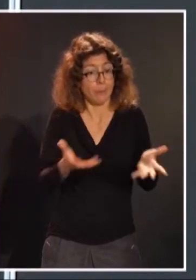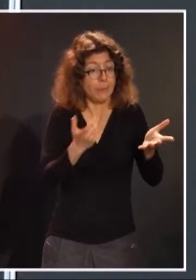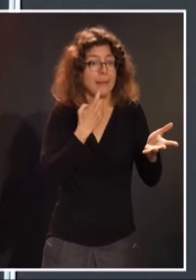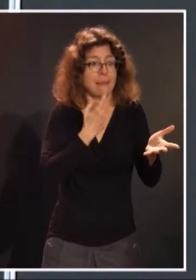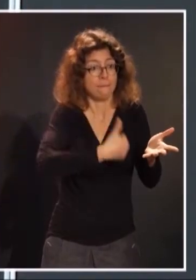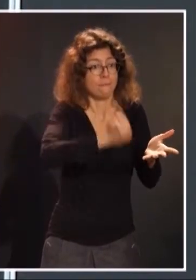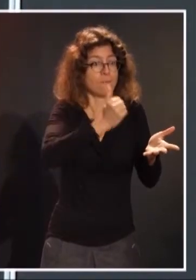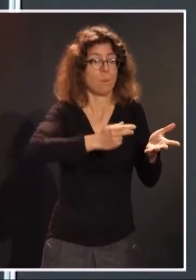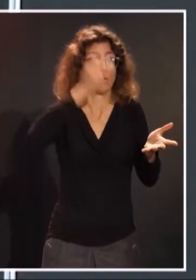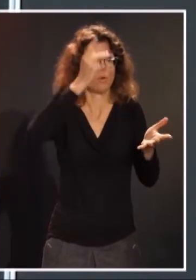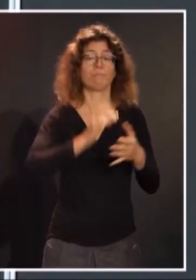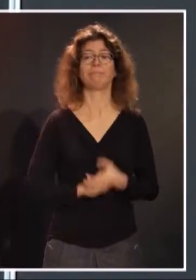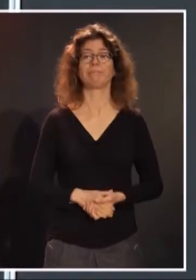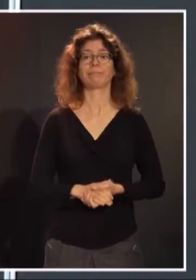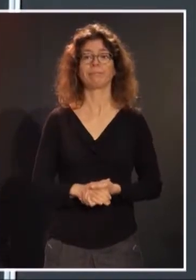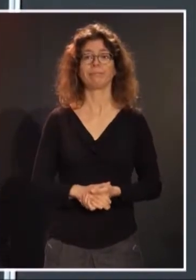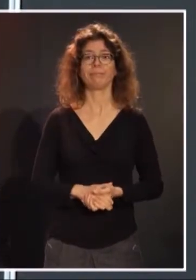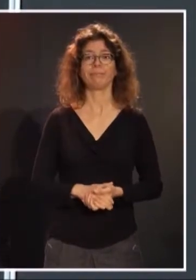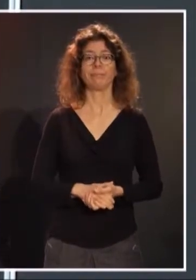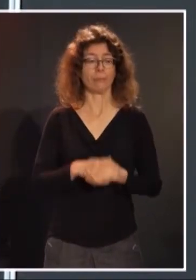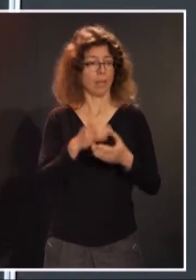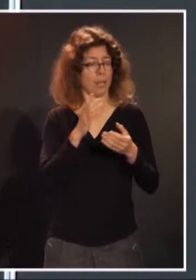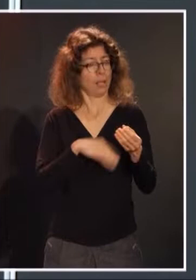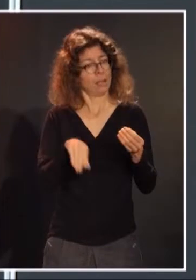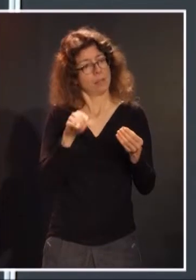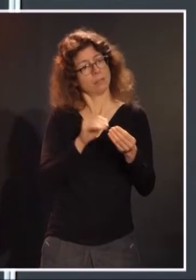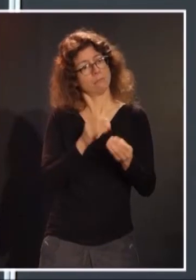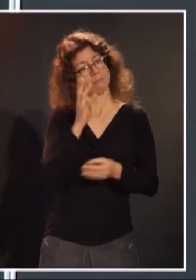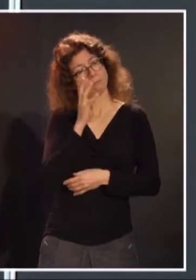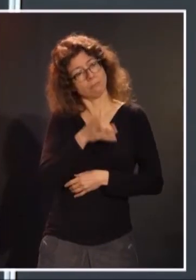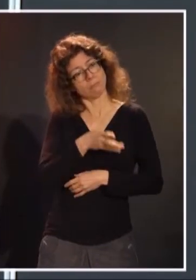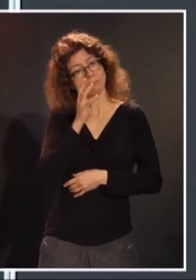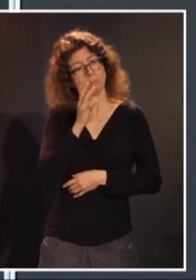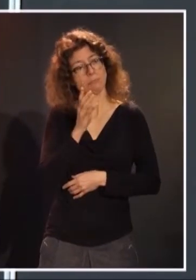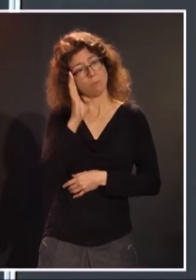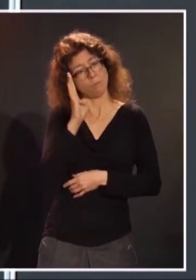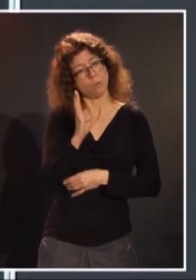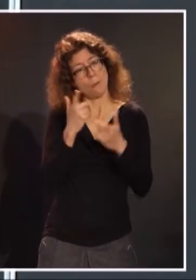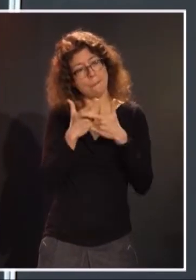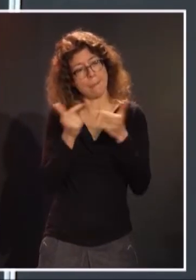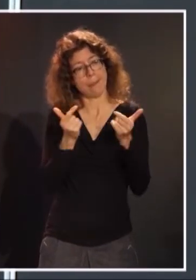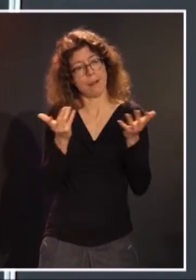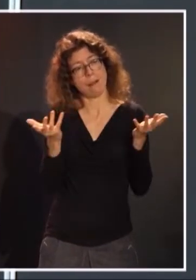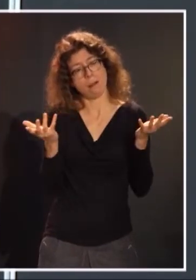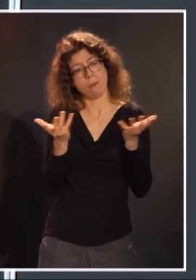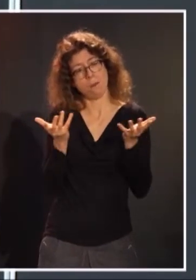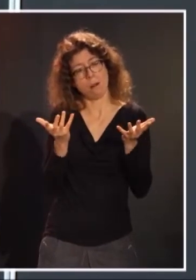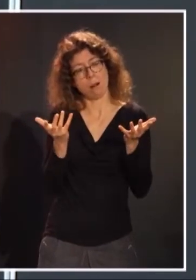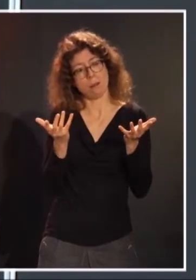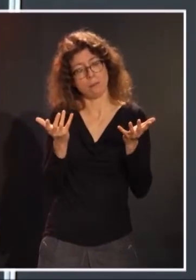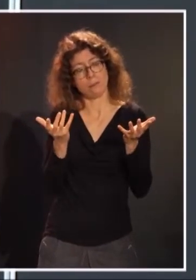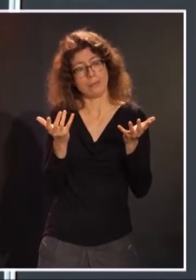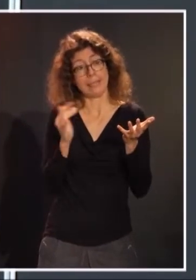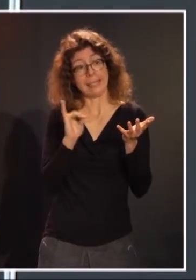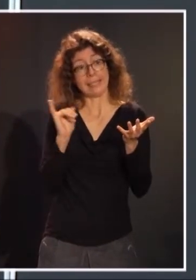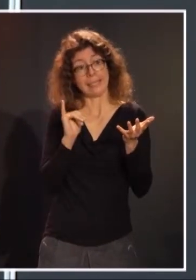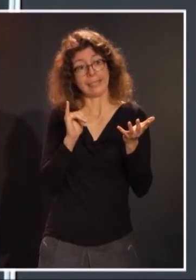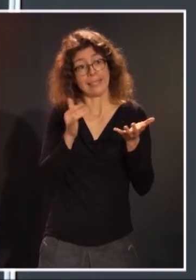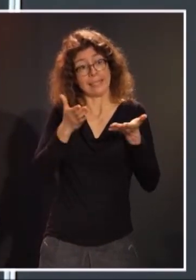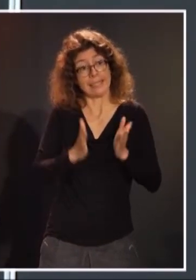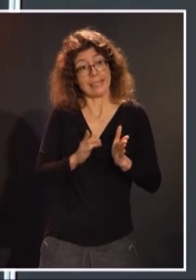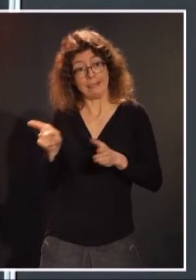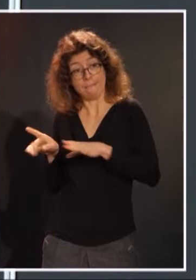l'élève. Et on va aussi s'intéresser aux possibilités d'équipement qui peuvent être variées. Est-ce que c'est la famille qui fait le choix d'équiper son